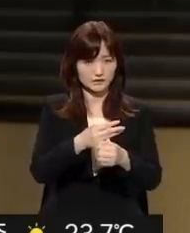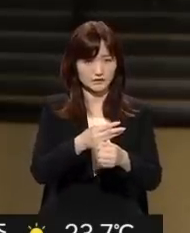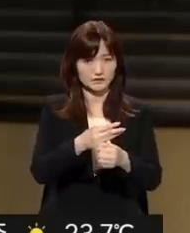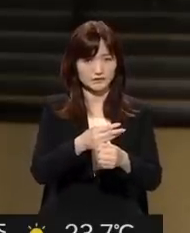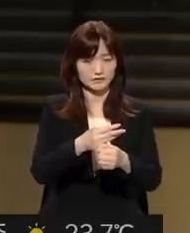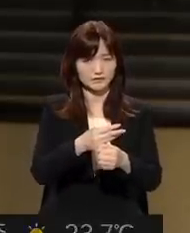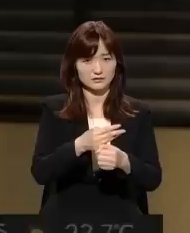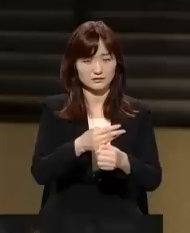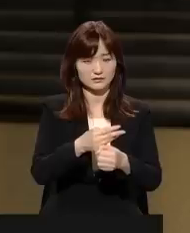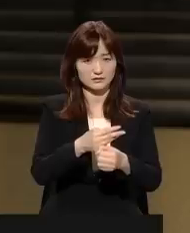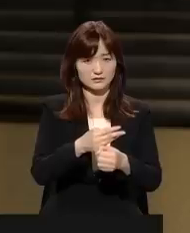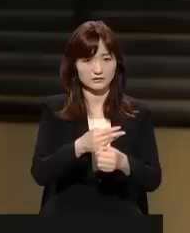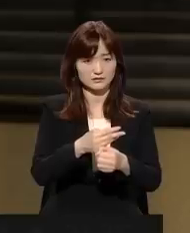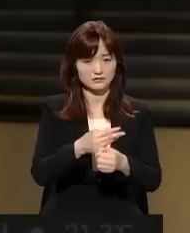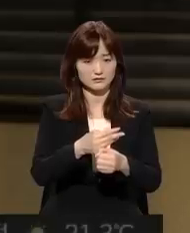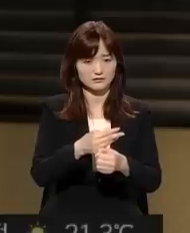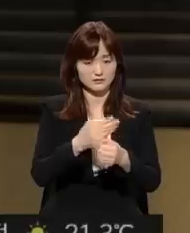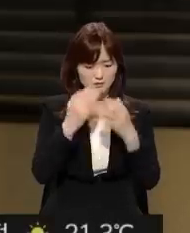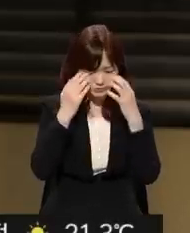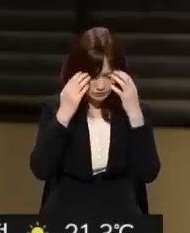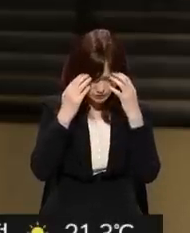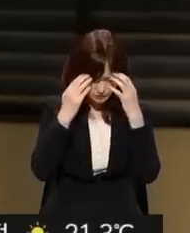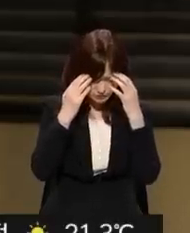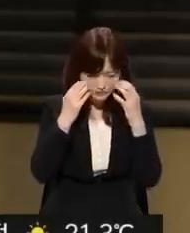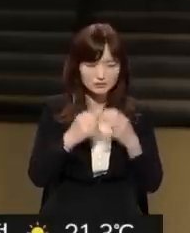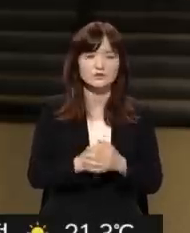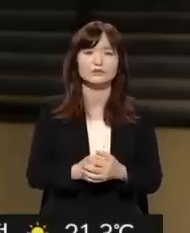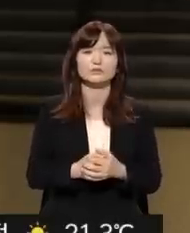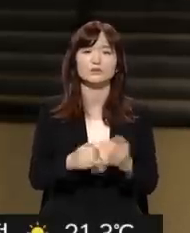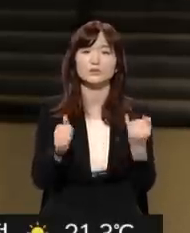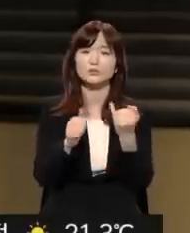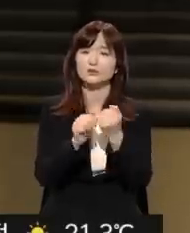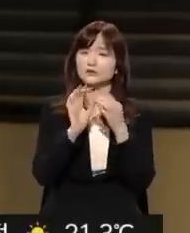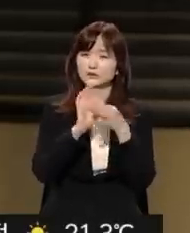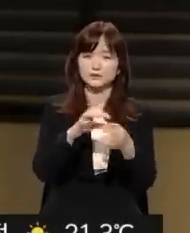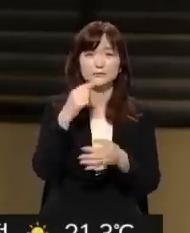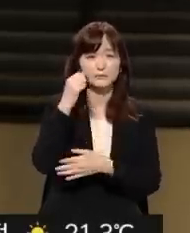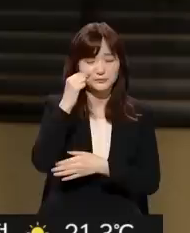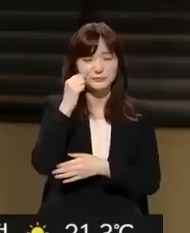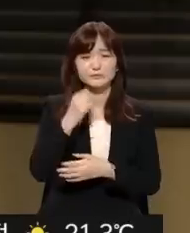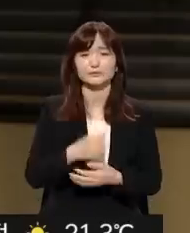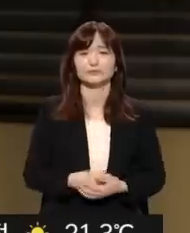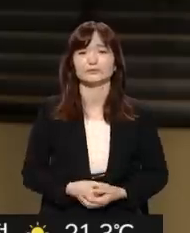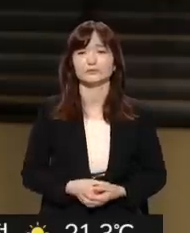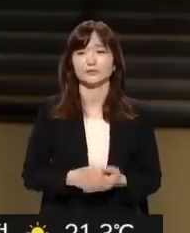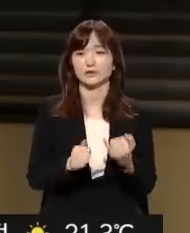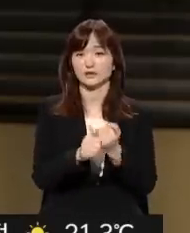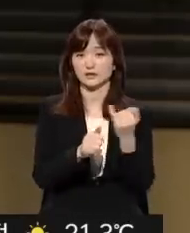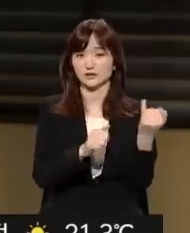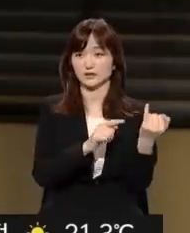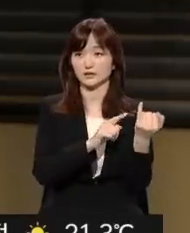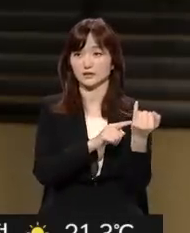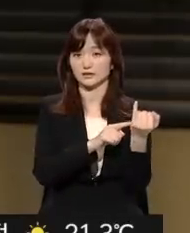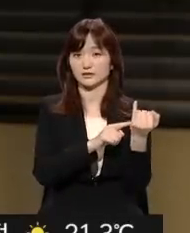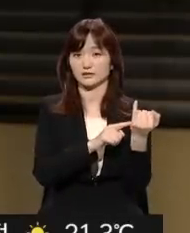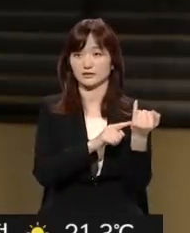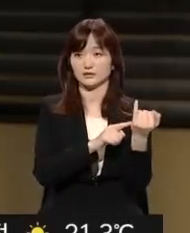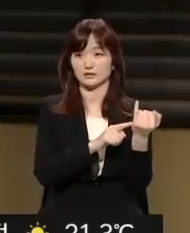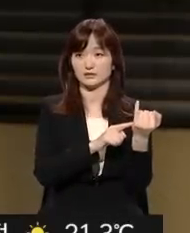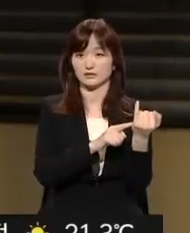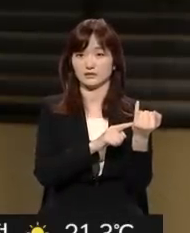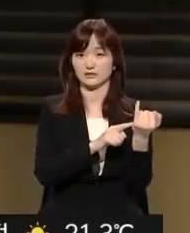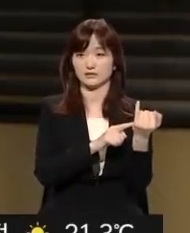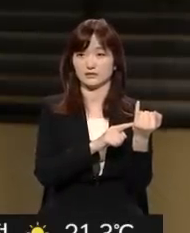삽니다. 혼인 생활 이어가기 어렵습니다. 그렇지만 혹시나 이렇게 우리가 이 아내분께서 이 얘기를